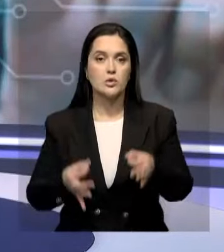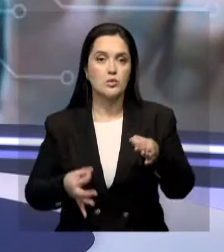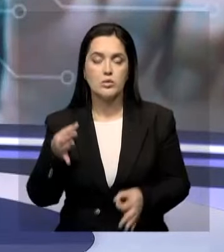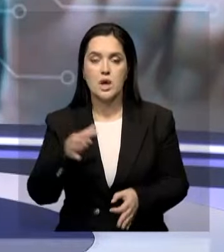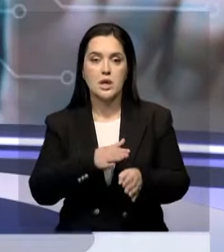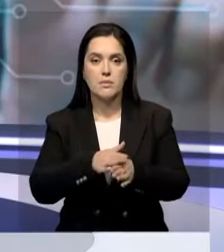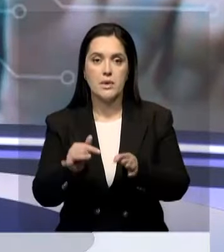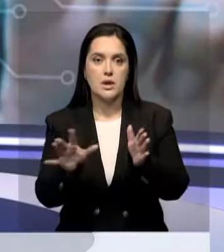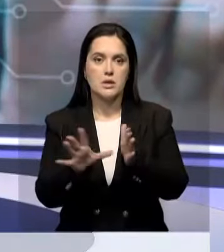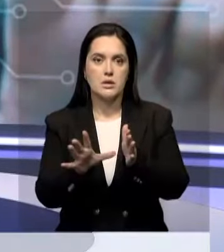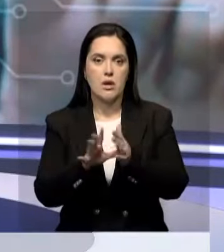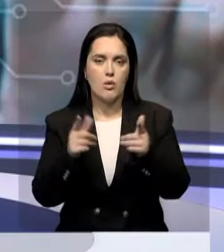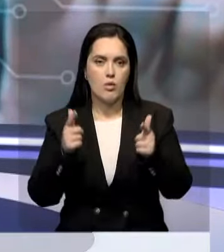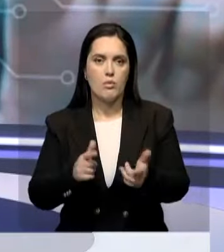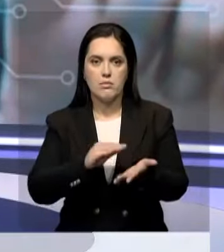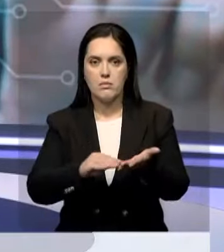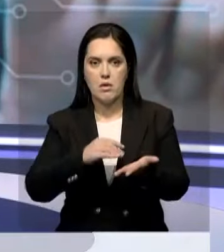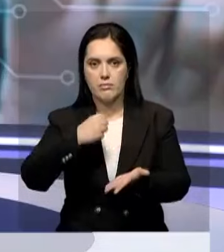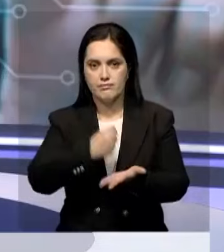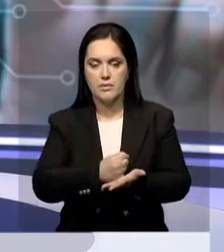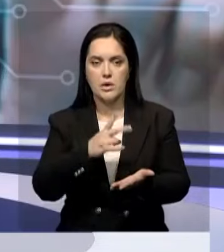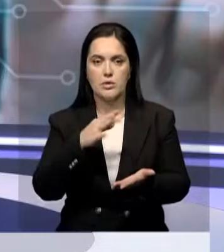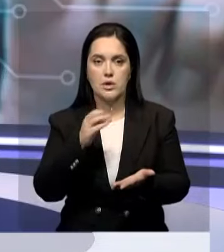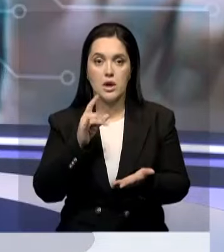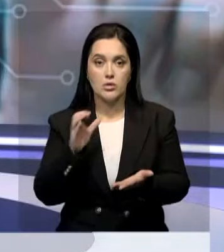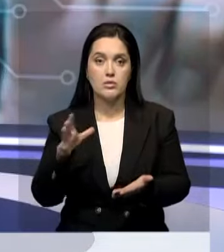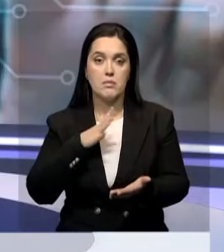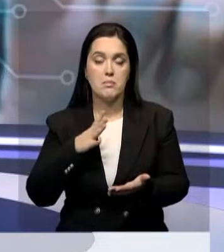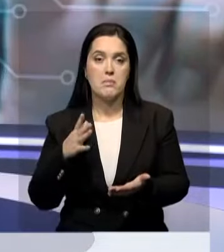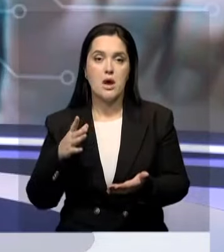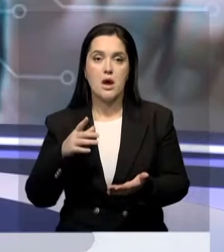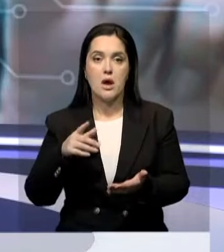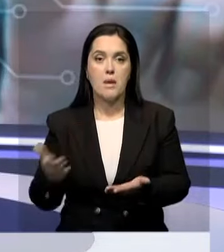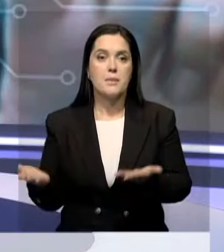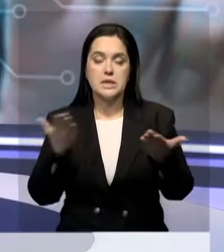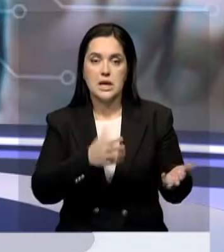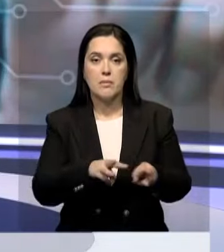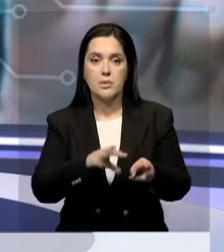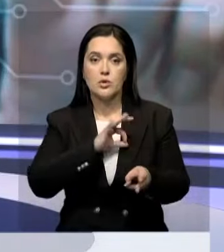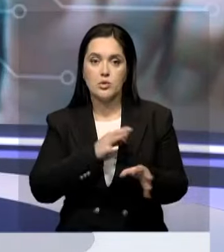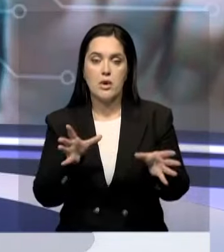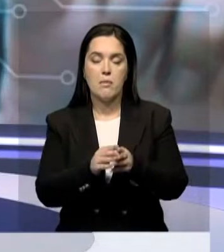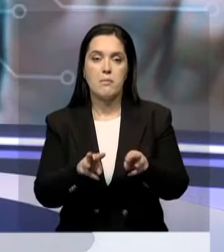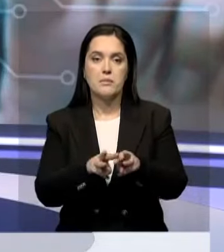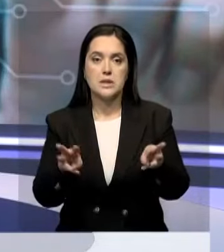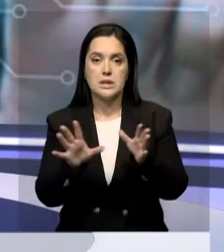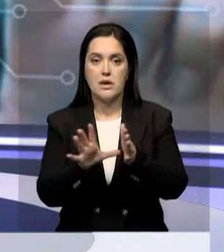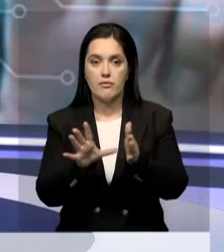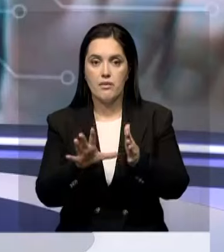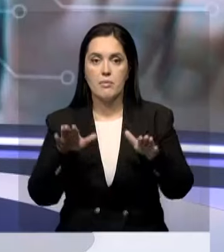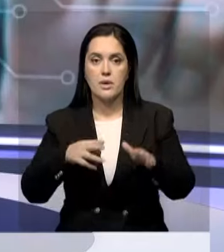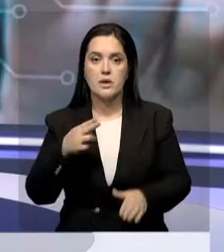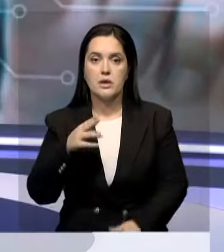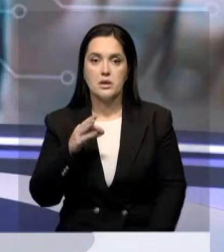Робот-судоисполнитель и цифровой нотариат. Эти и другие казахстанские стартапы были представлены Минюстом совместно с Министерством цифровизации на